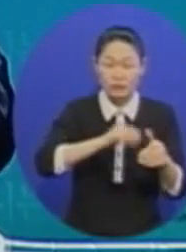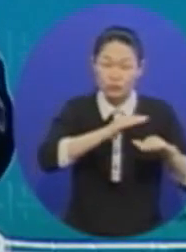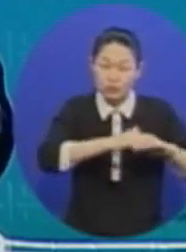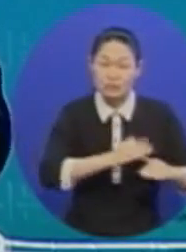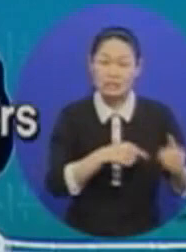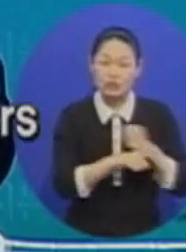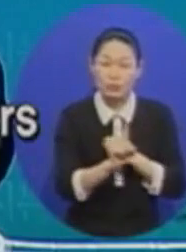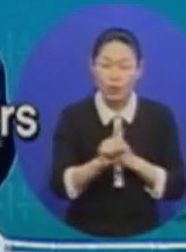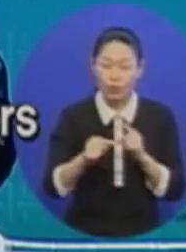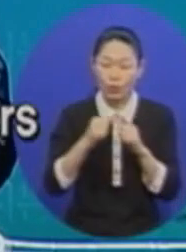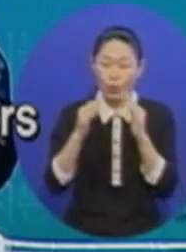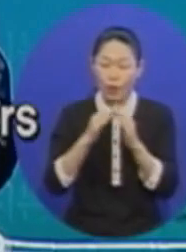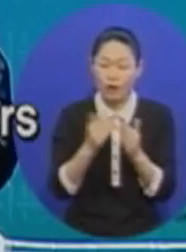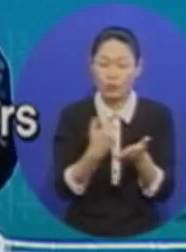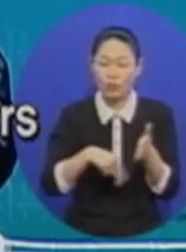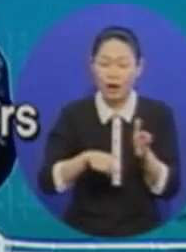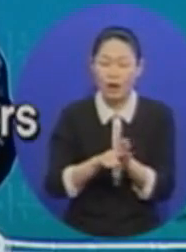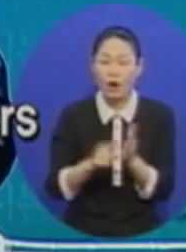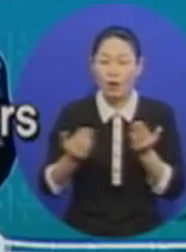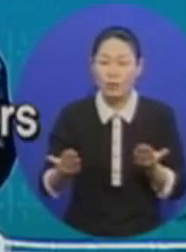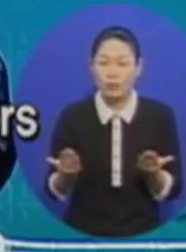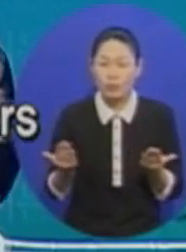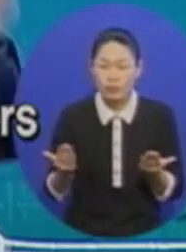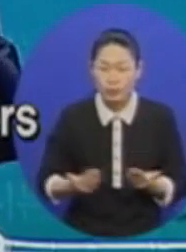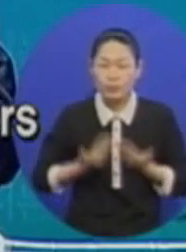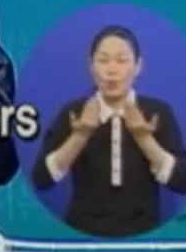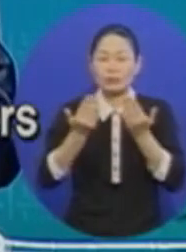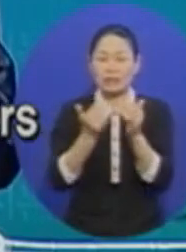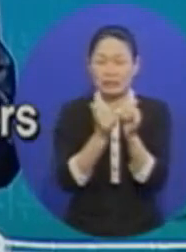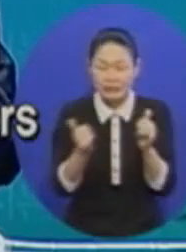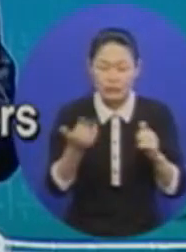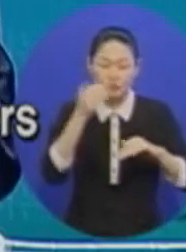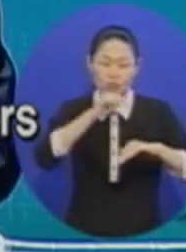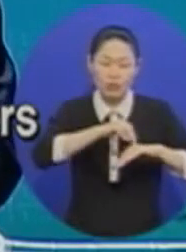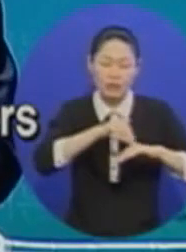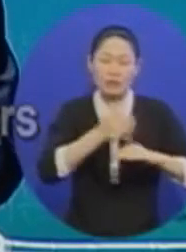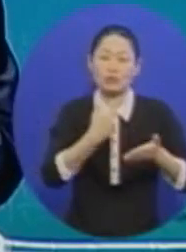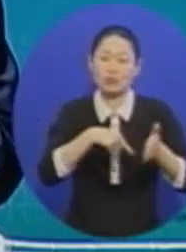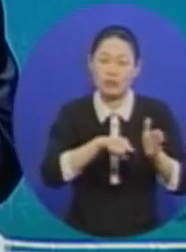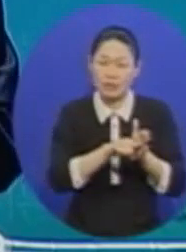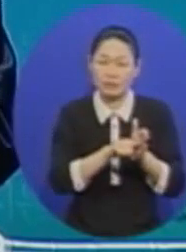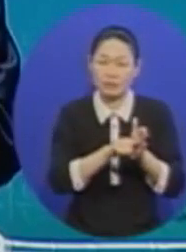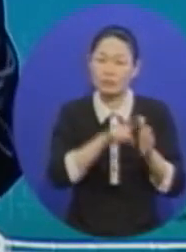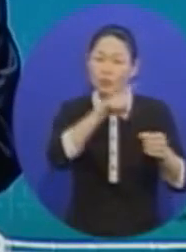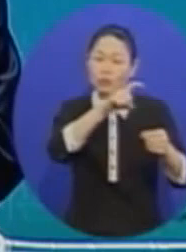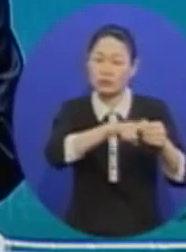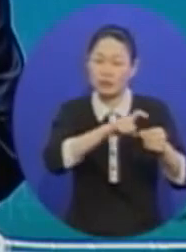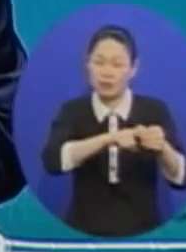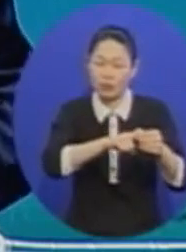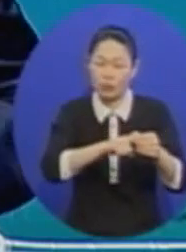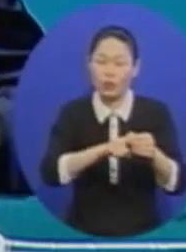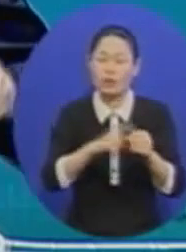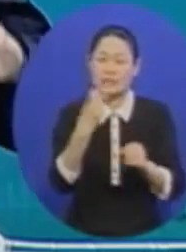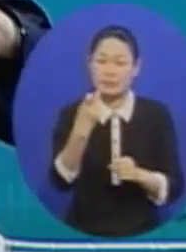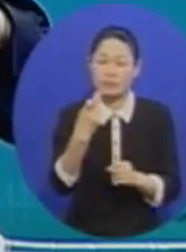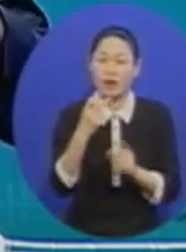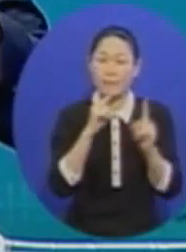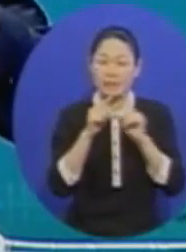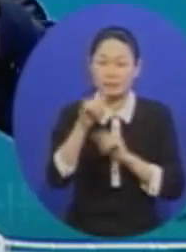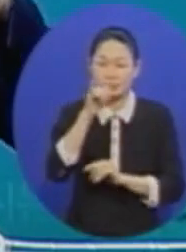위하여 봉사하는 자들을 훈련 시키려고 하셨다는 거에요 12절 말씀에 보면